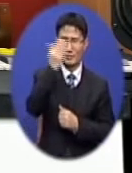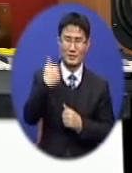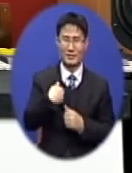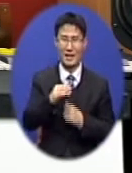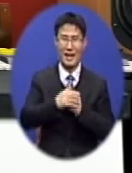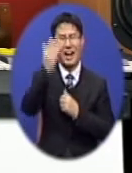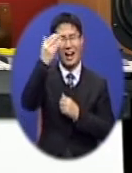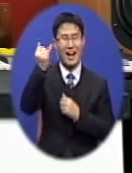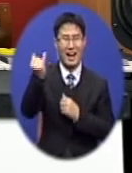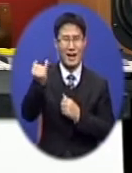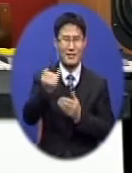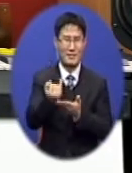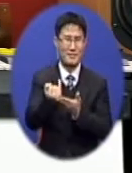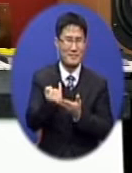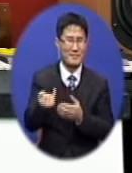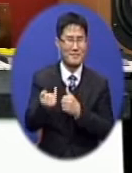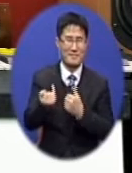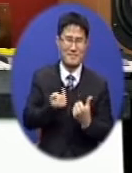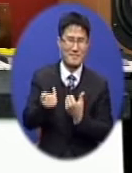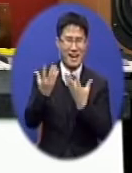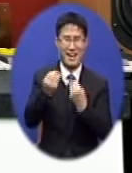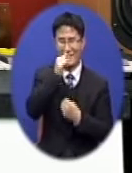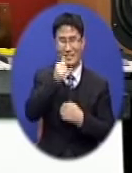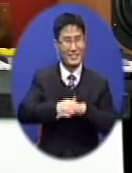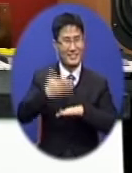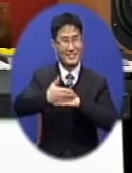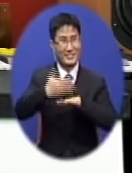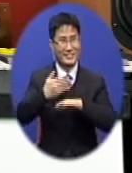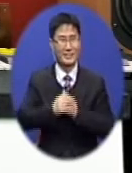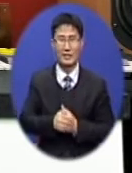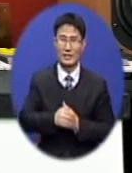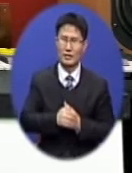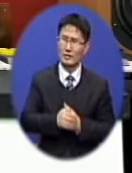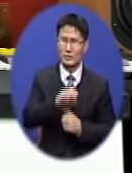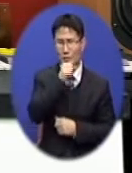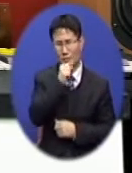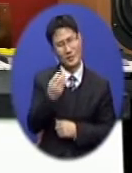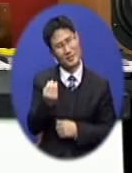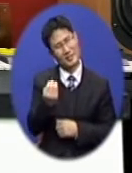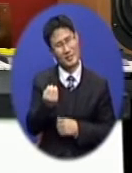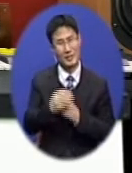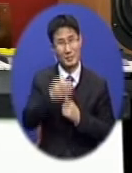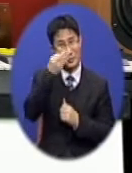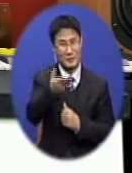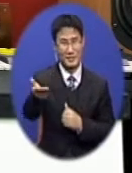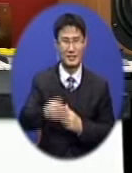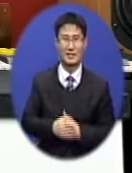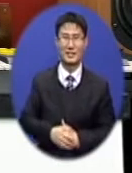할머니 팬들이 많거든요. 아 그래요? 네. 예. 고맙습니다. 과연 몇 표나 우리 시청자 여러분들이 주셨을까요?